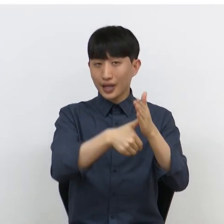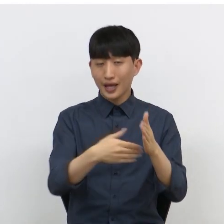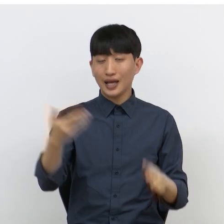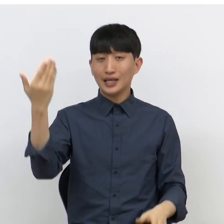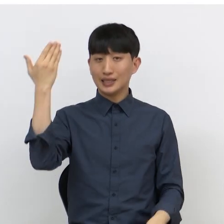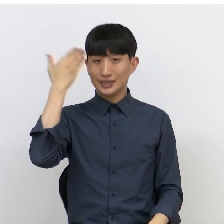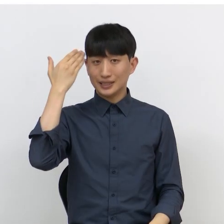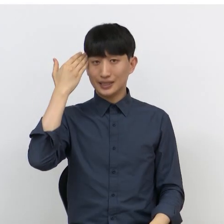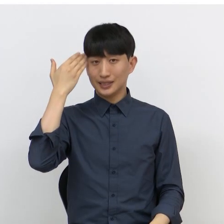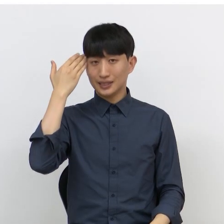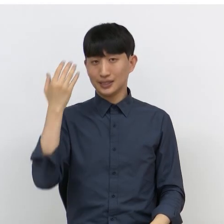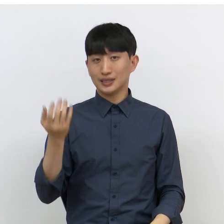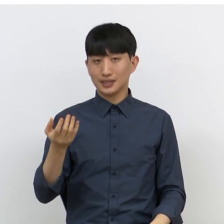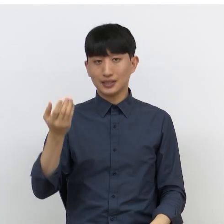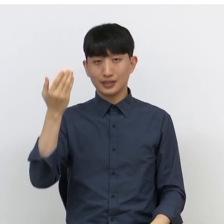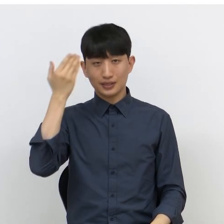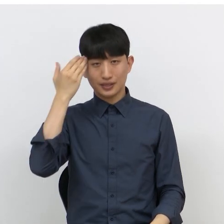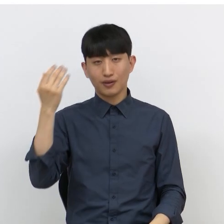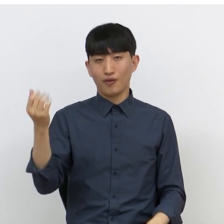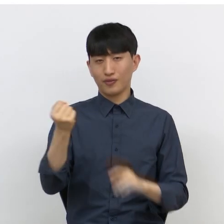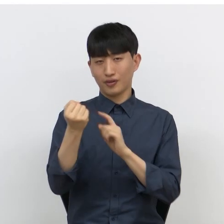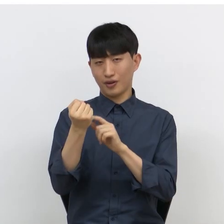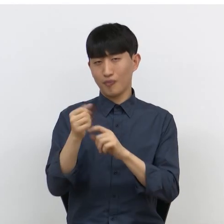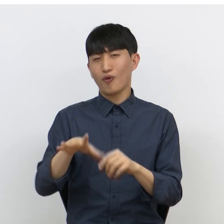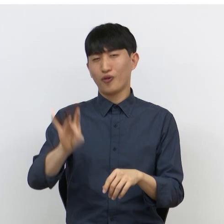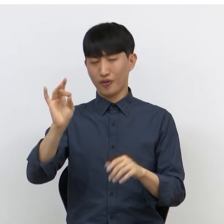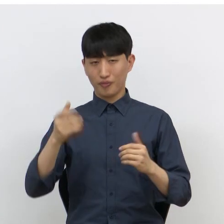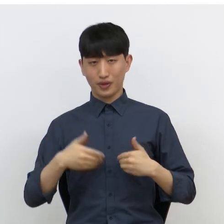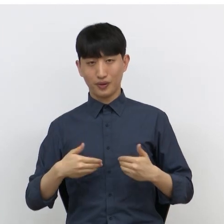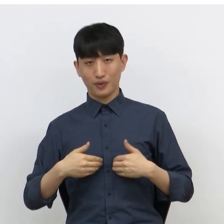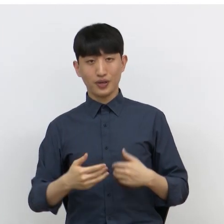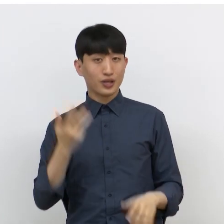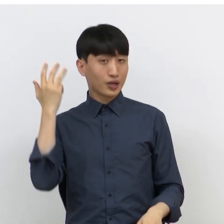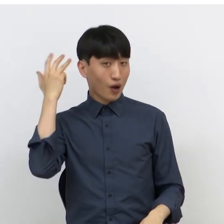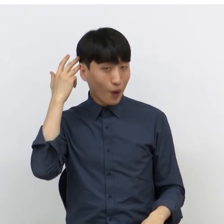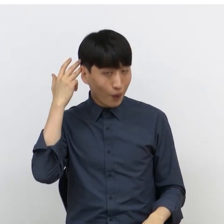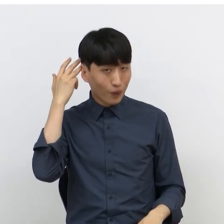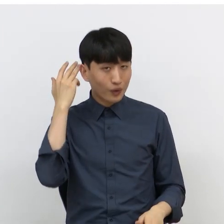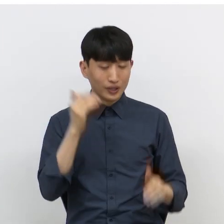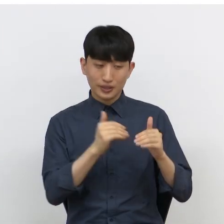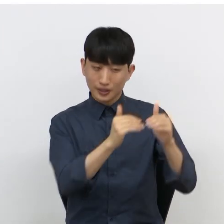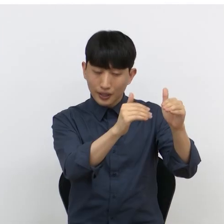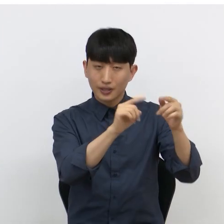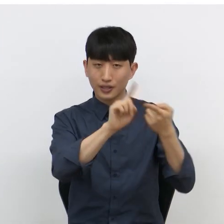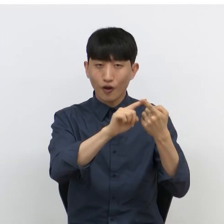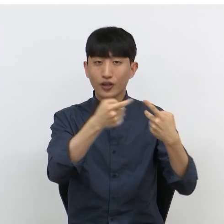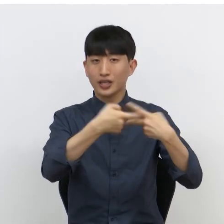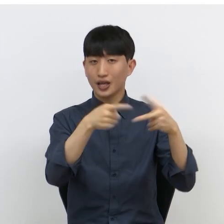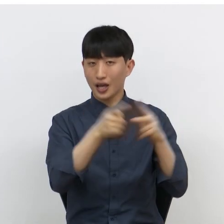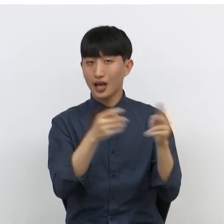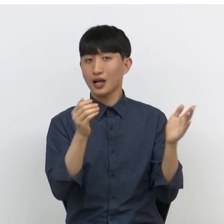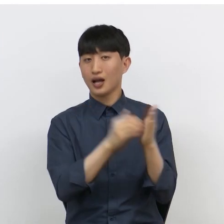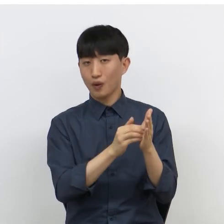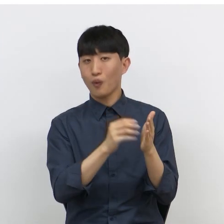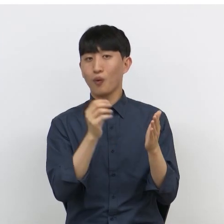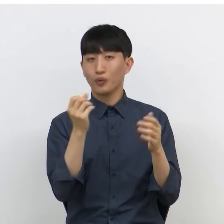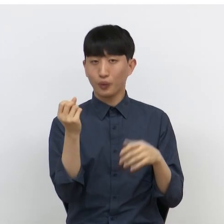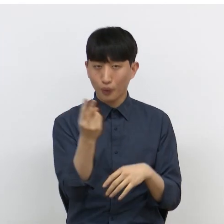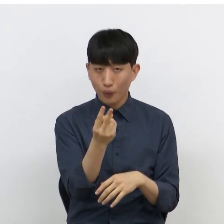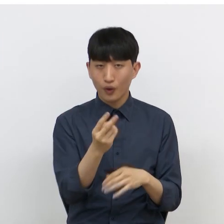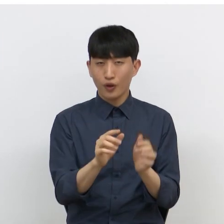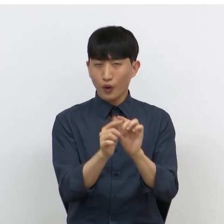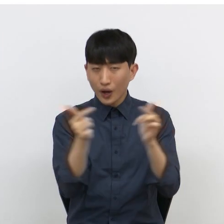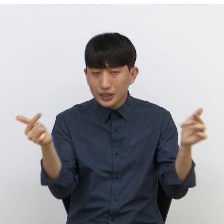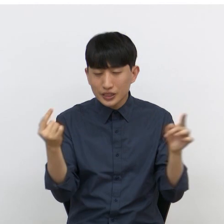지식 습득이 먼저 이루어져야 됩니다. 예를 들어서 인공화학 시스템의 이해라든지, 그 다음에 아까 제가 계속 설명드렸던 여러 가지